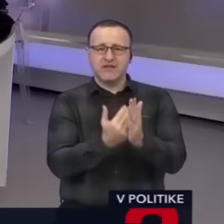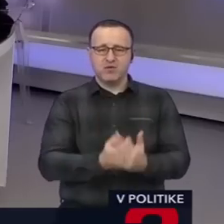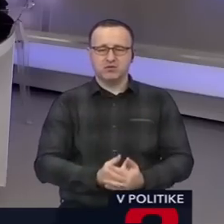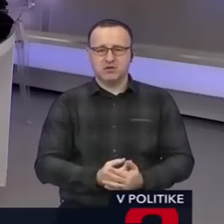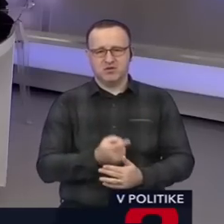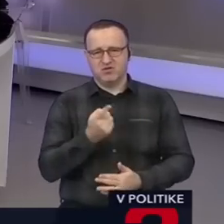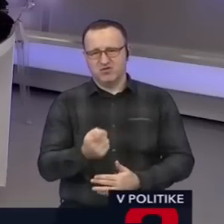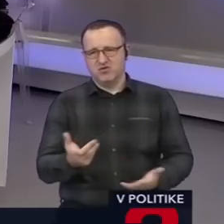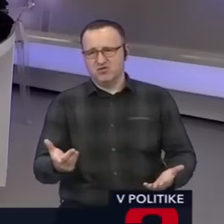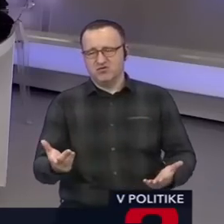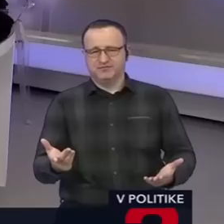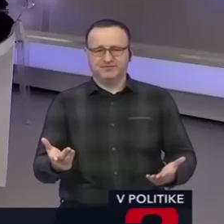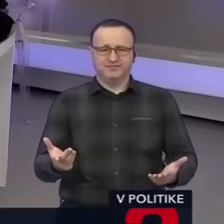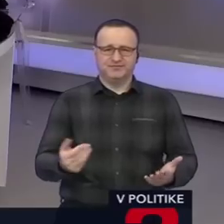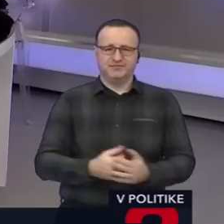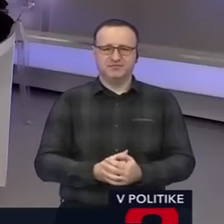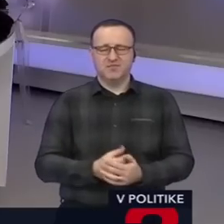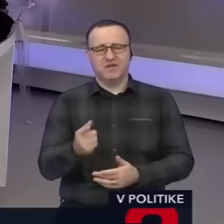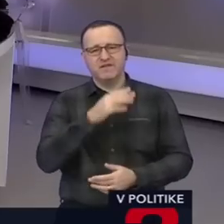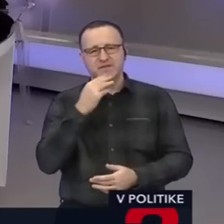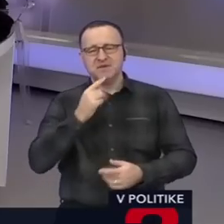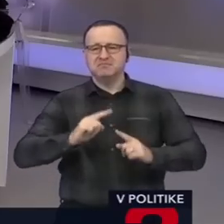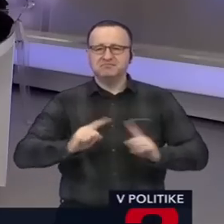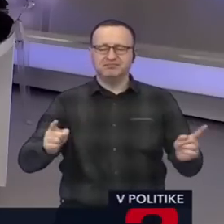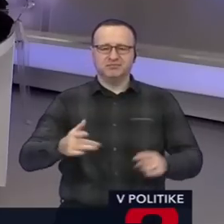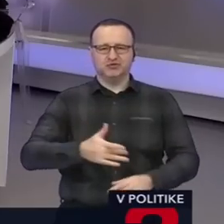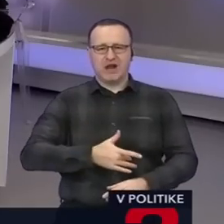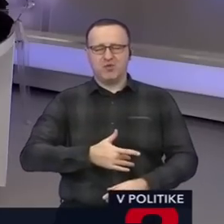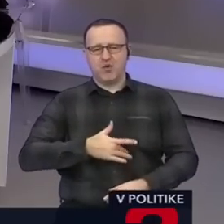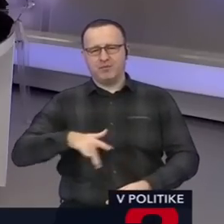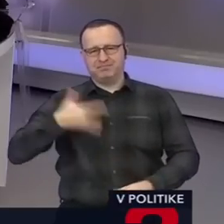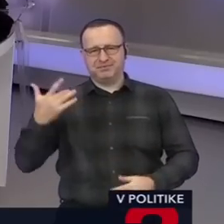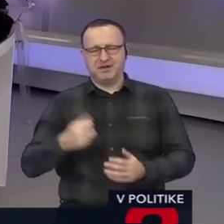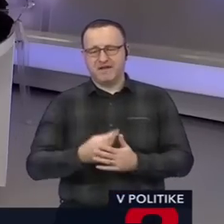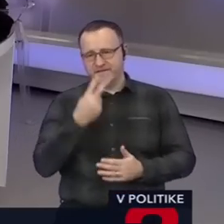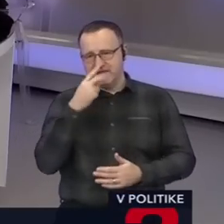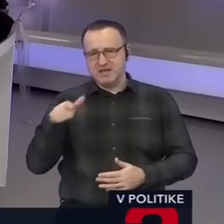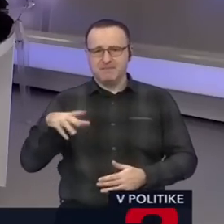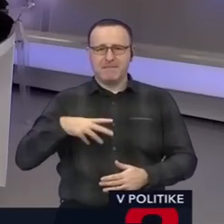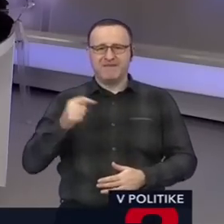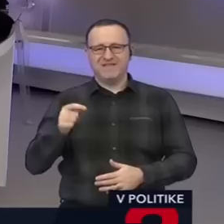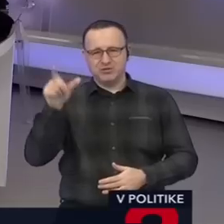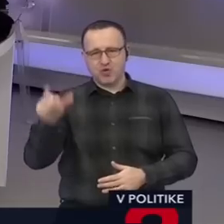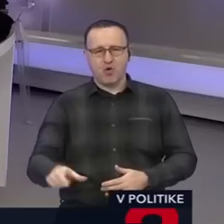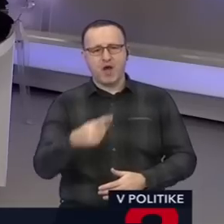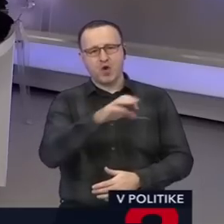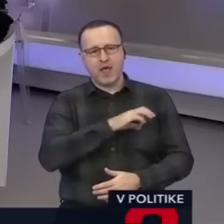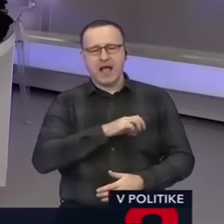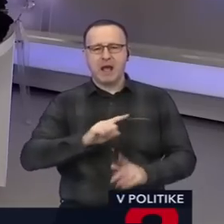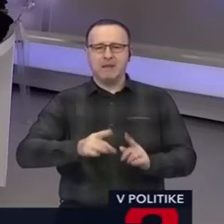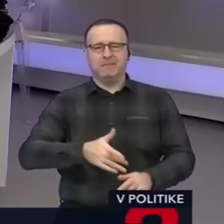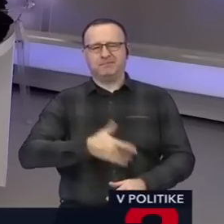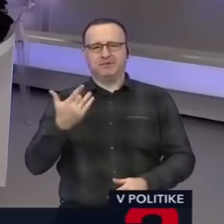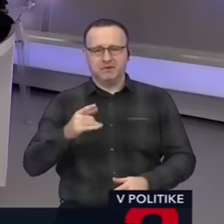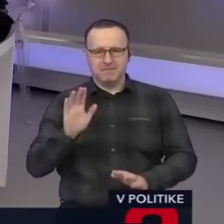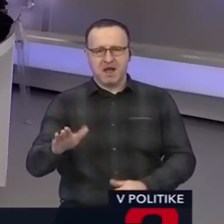naozaj už vyžaduje teda veľmi zvláštny žalúdok a vidím, že Robert Fico a jeho kolegovia ten zvláštny žalúdok zjavne majú. Vy ste to už hovorili